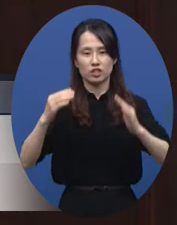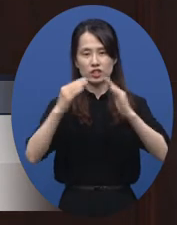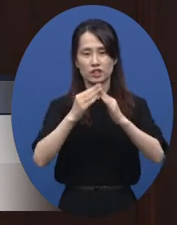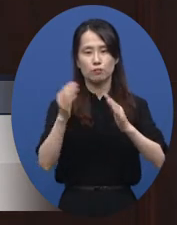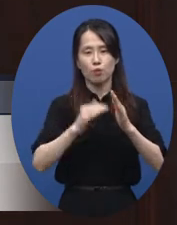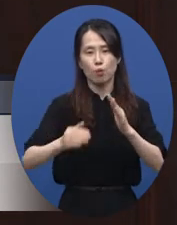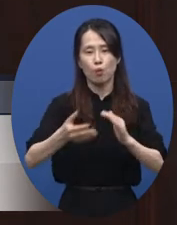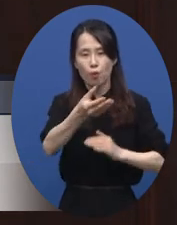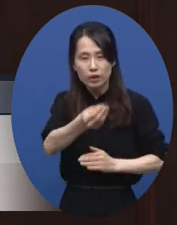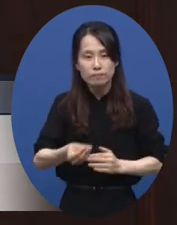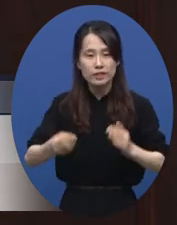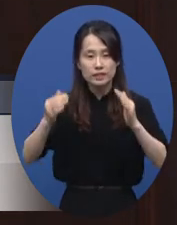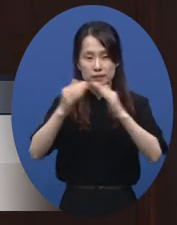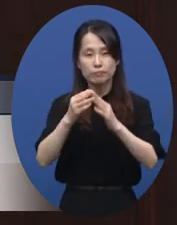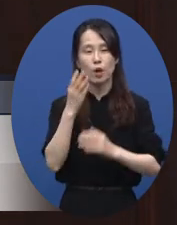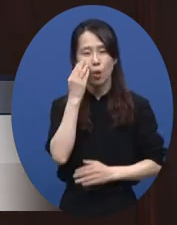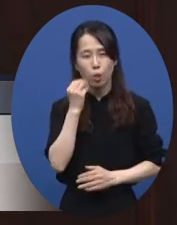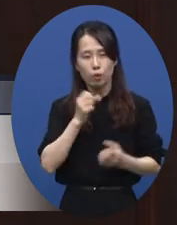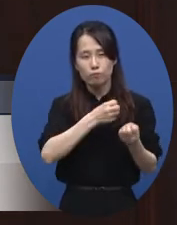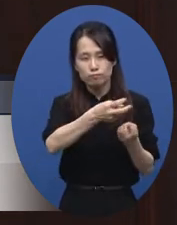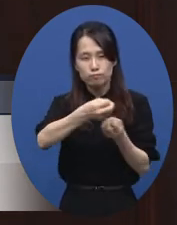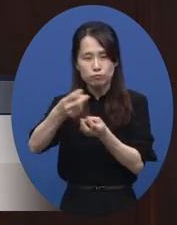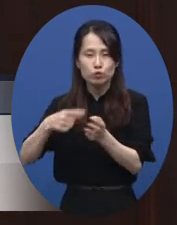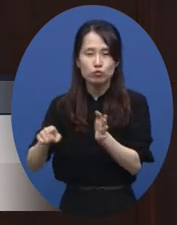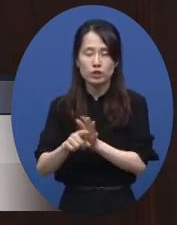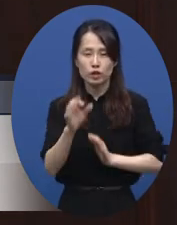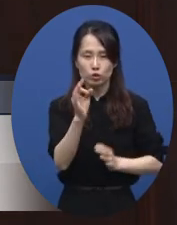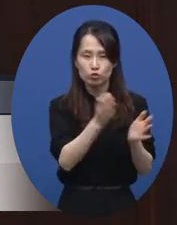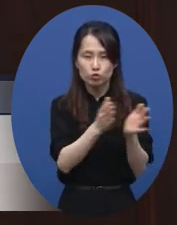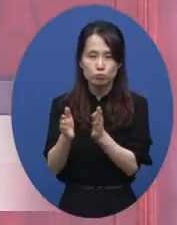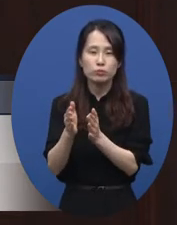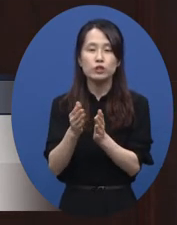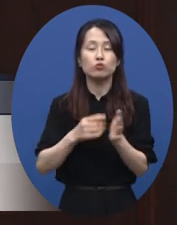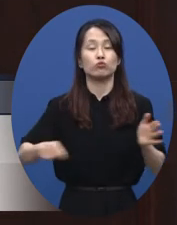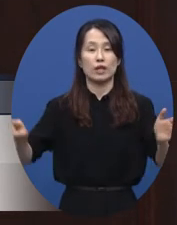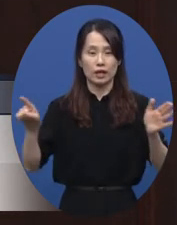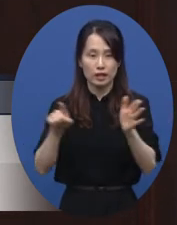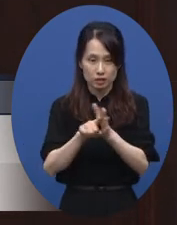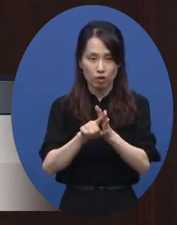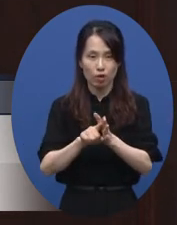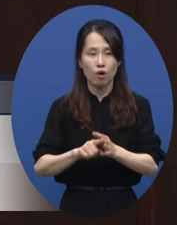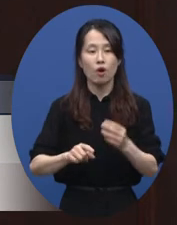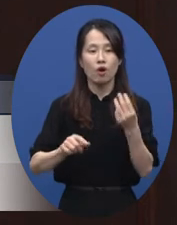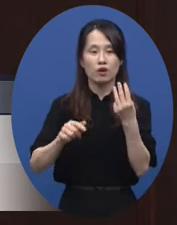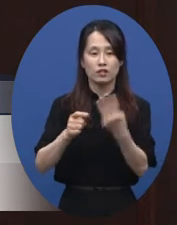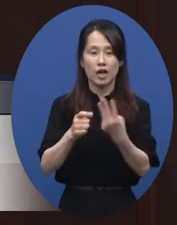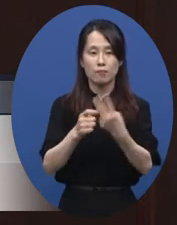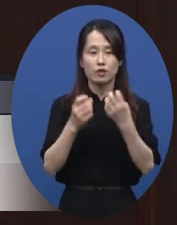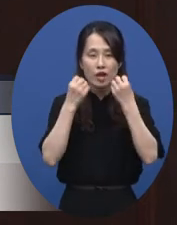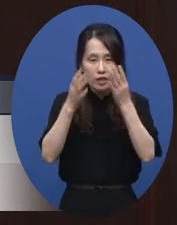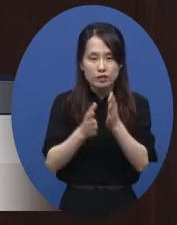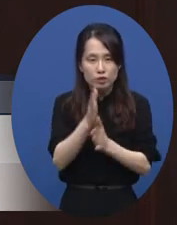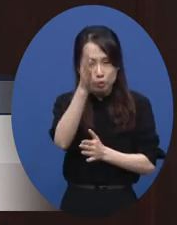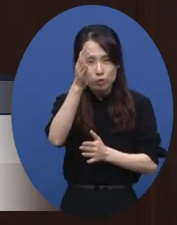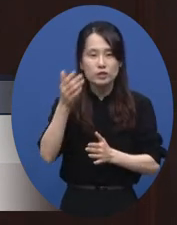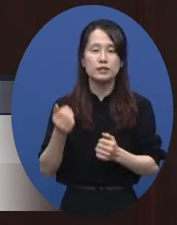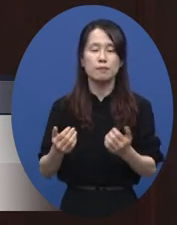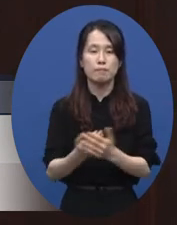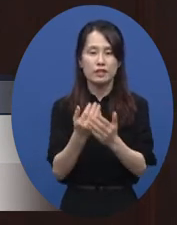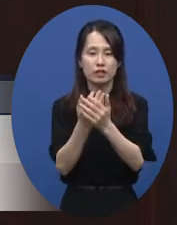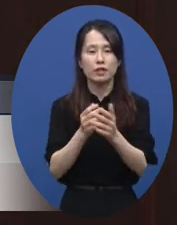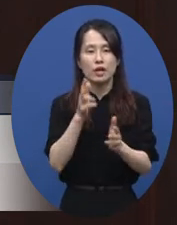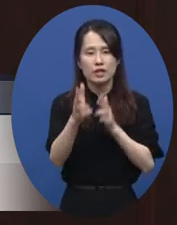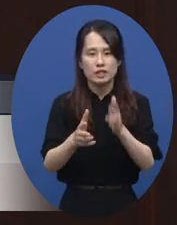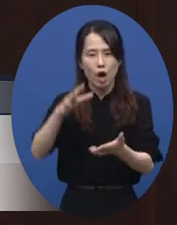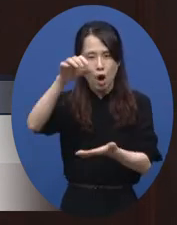00 힘들 택을 원활히 공급하지 란 채원 마련을 위해서는 3길 신도시 개발에 사업